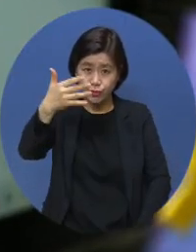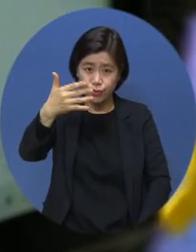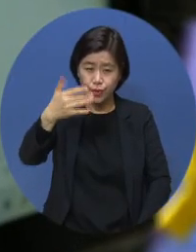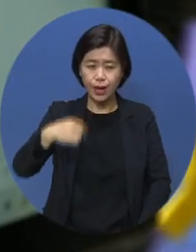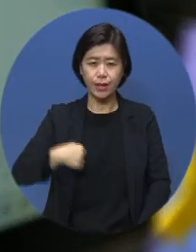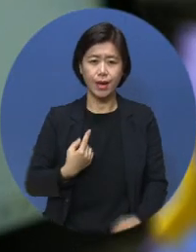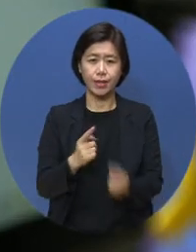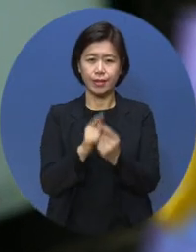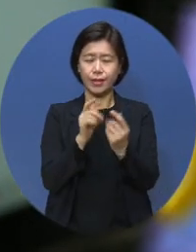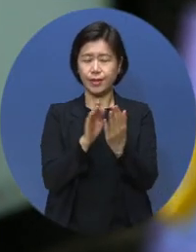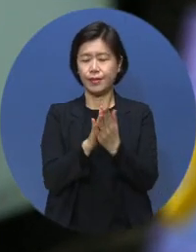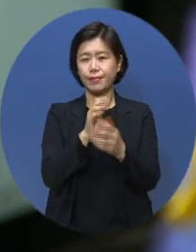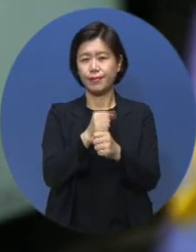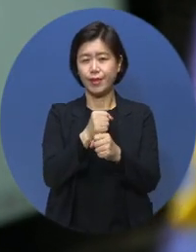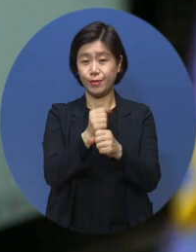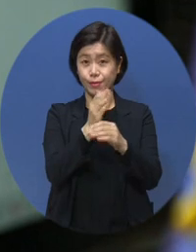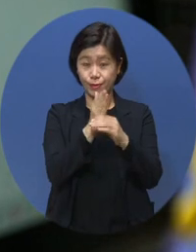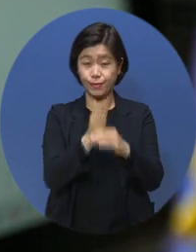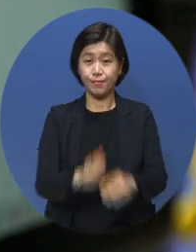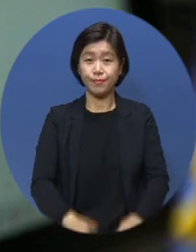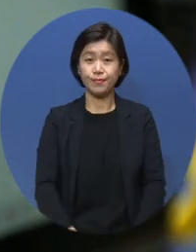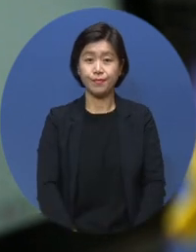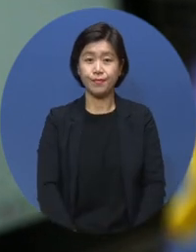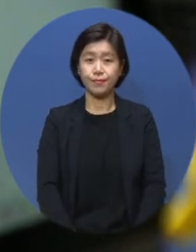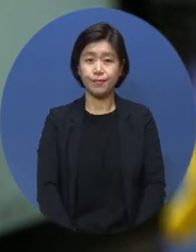직접 만들고 있다고 하는데요